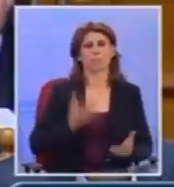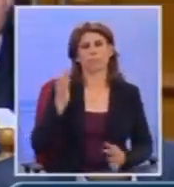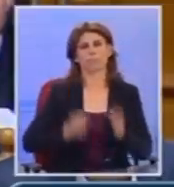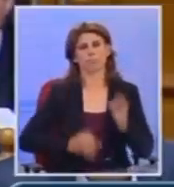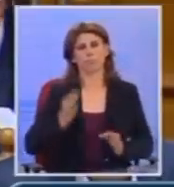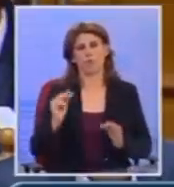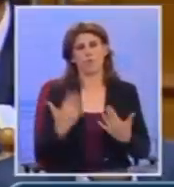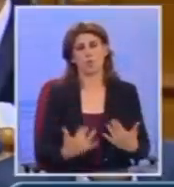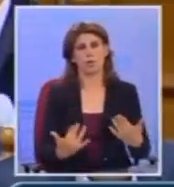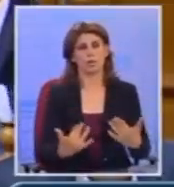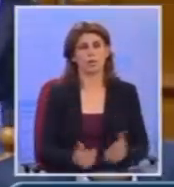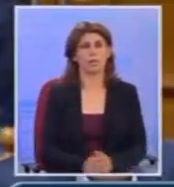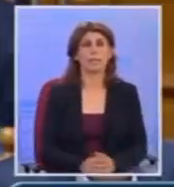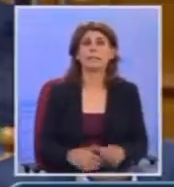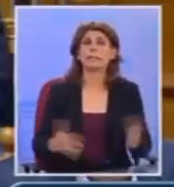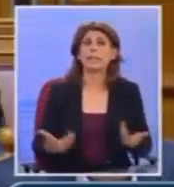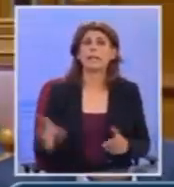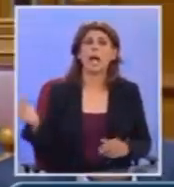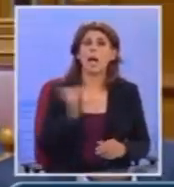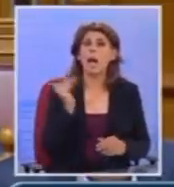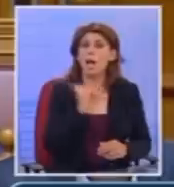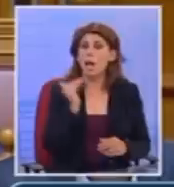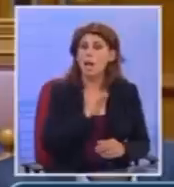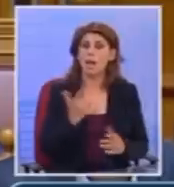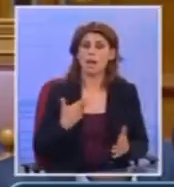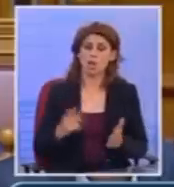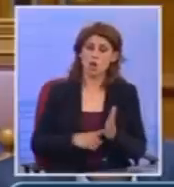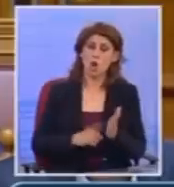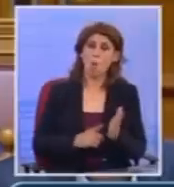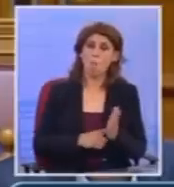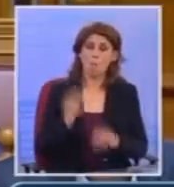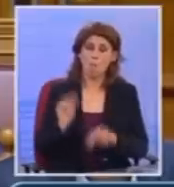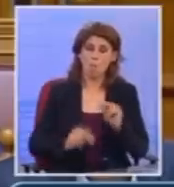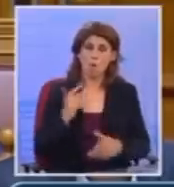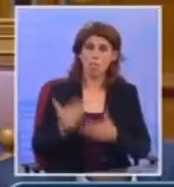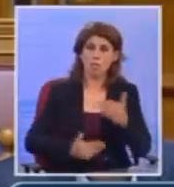Γιατί φέρνουν, όπως λέτε, σπευσμένα μια νομοθετική διαδικασία